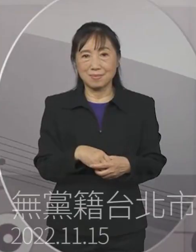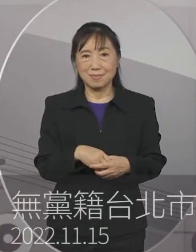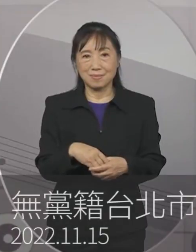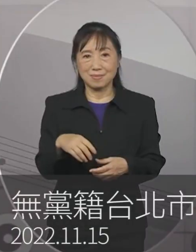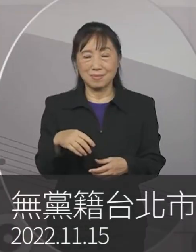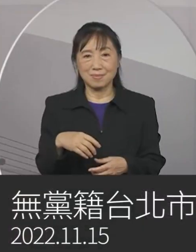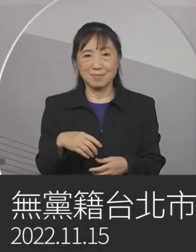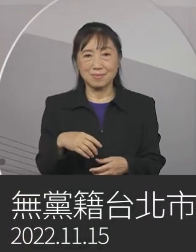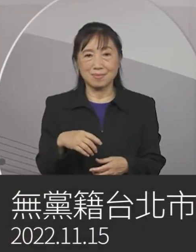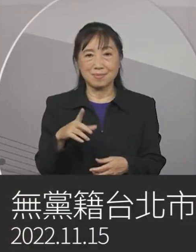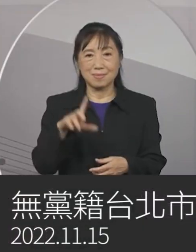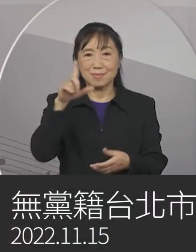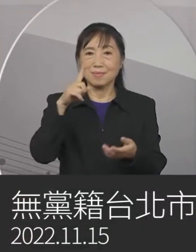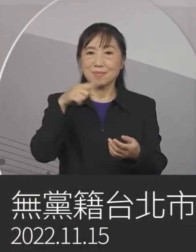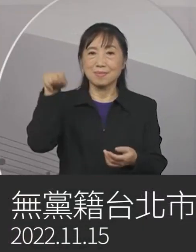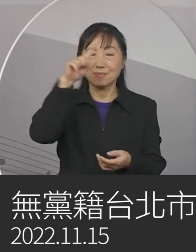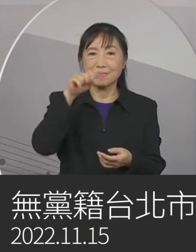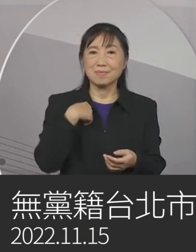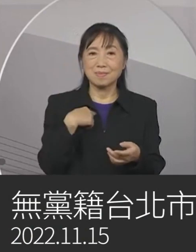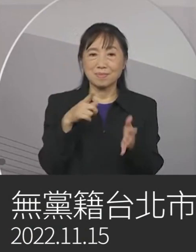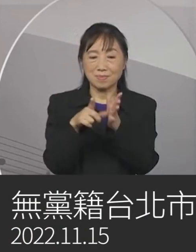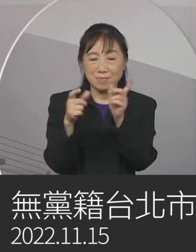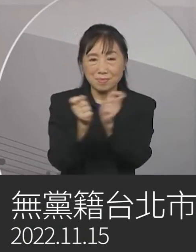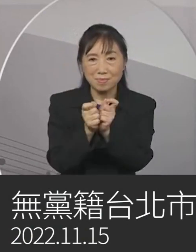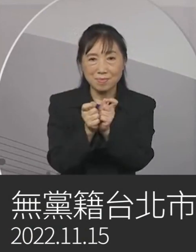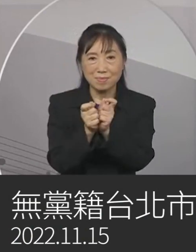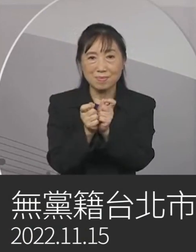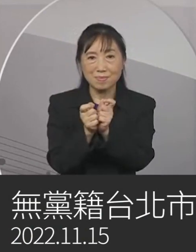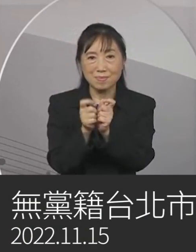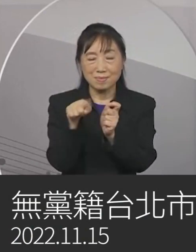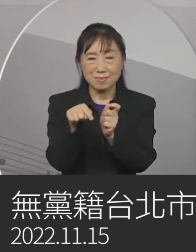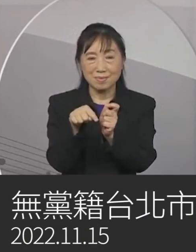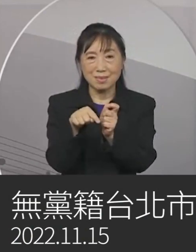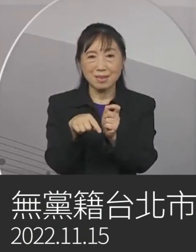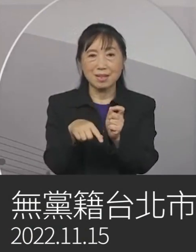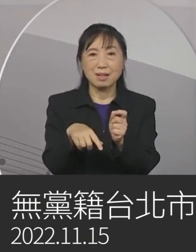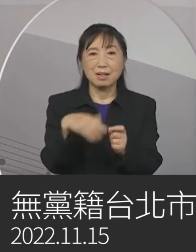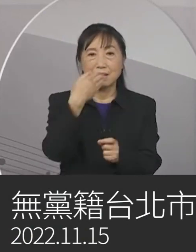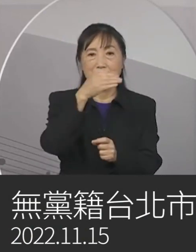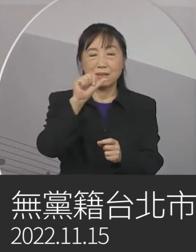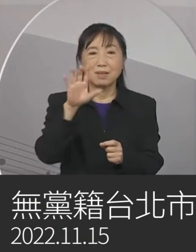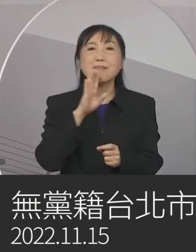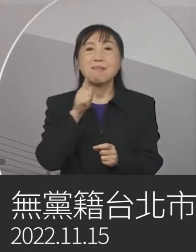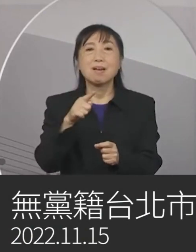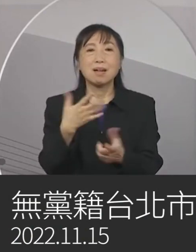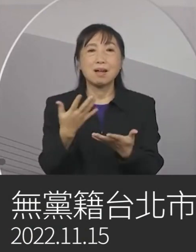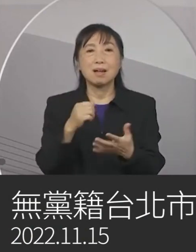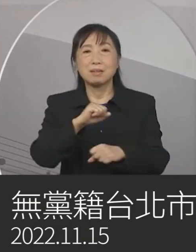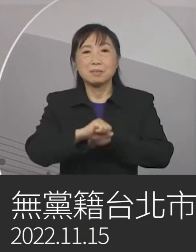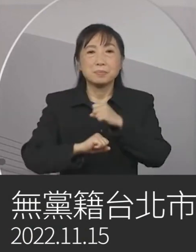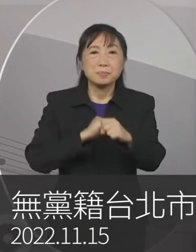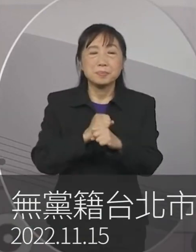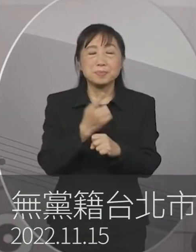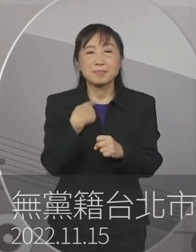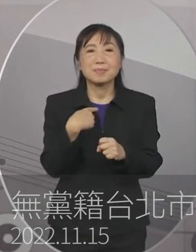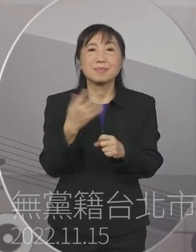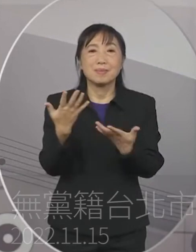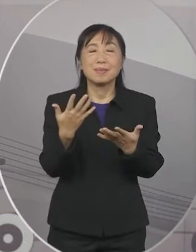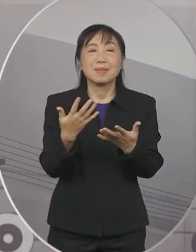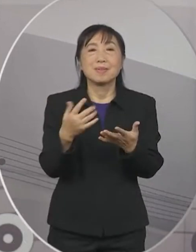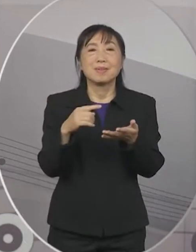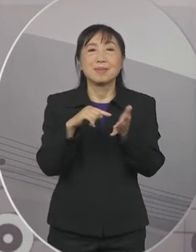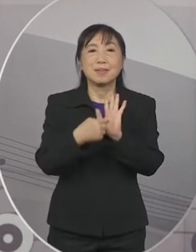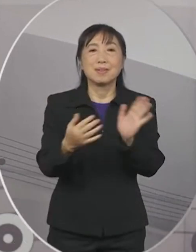上次呢，我在很短的时间，我就把这个所谓的95的零趴操啊，就带了一下。这是我今天要把